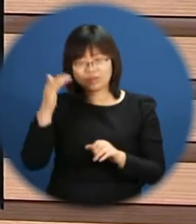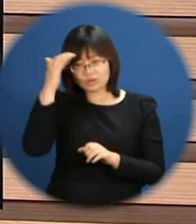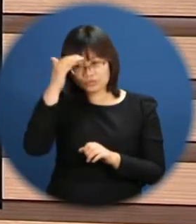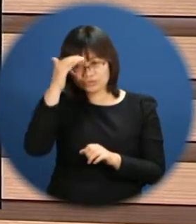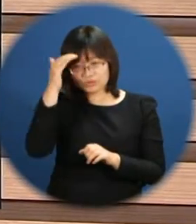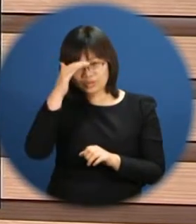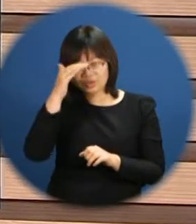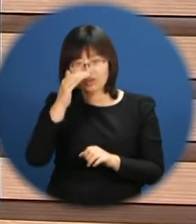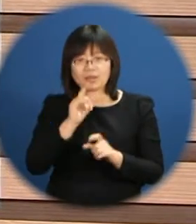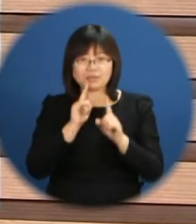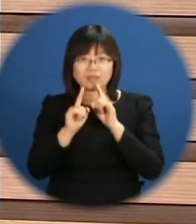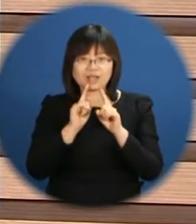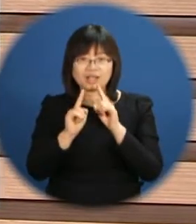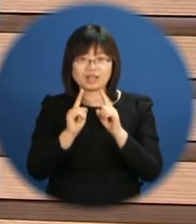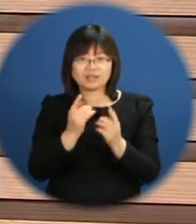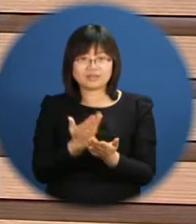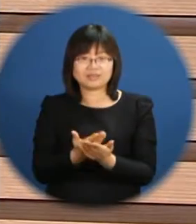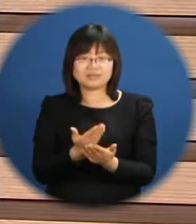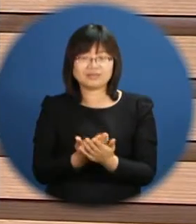하시면서 말씀을